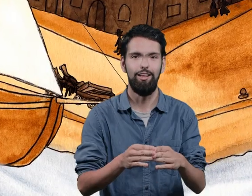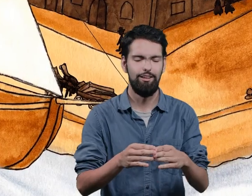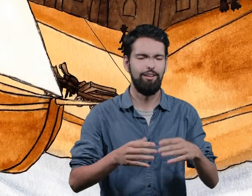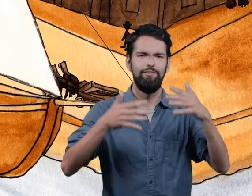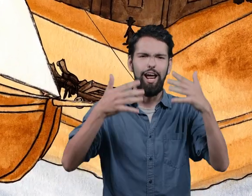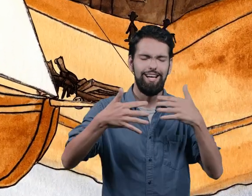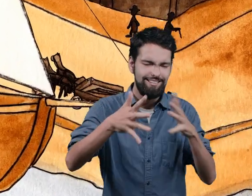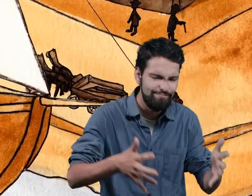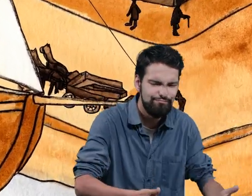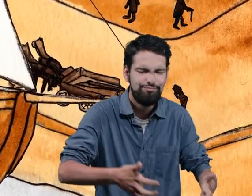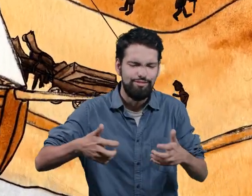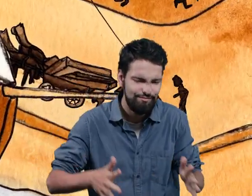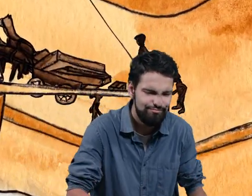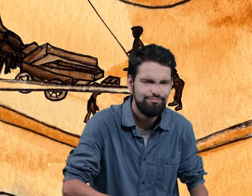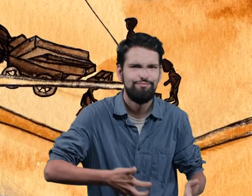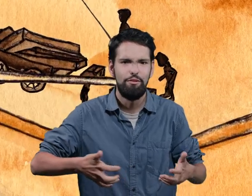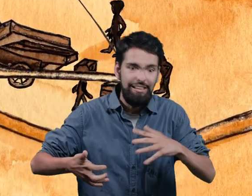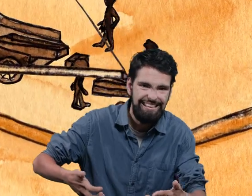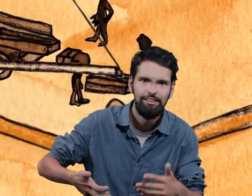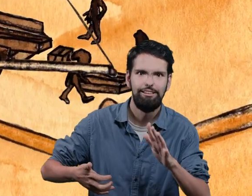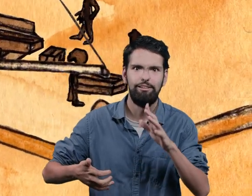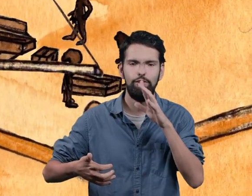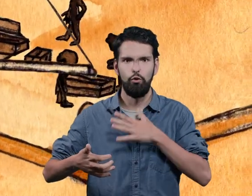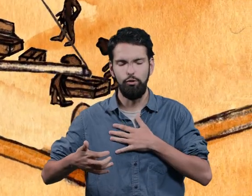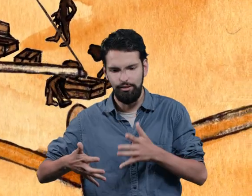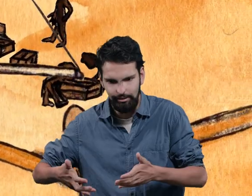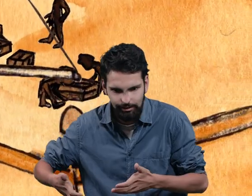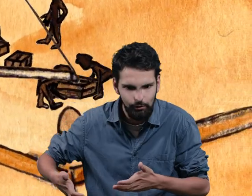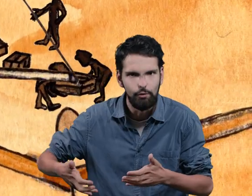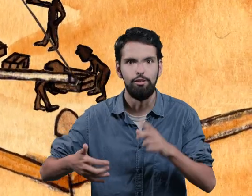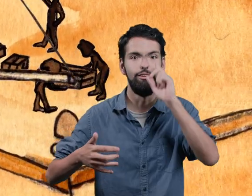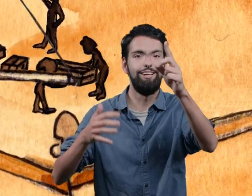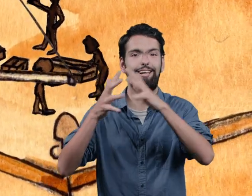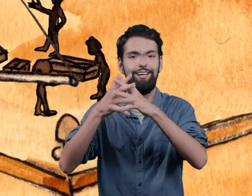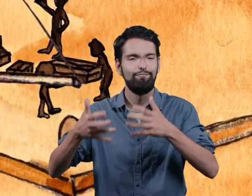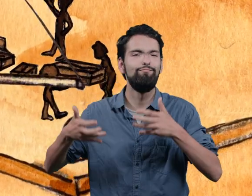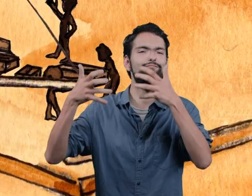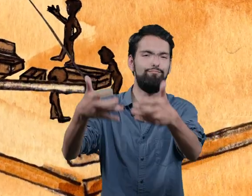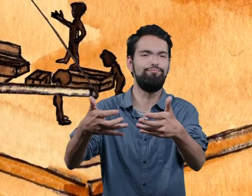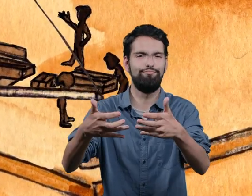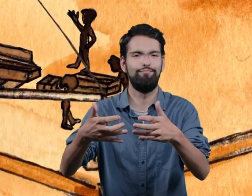In de haven wordt hard gewerkt om de zware kisten zonder ongelukken naar de kerk te brengen.